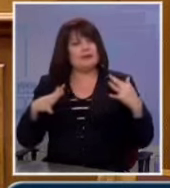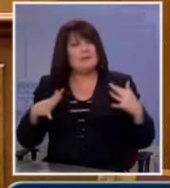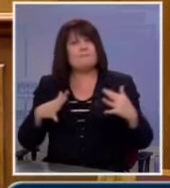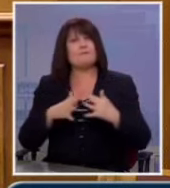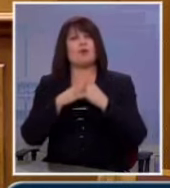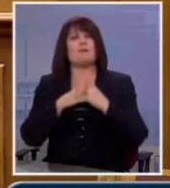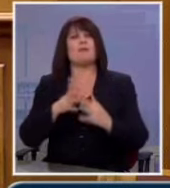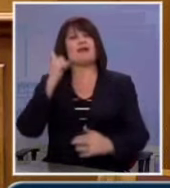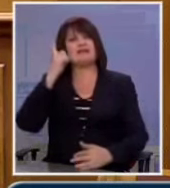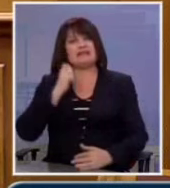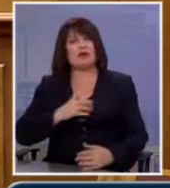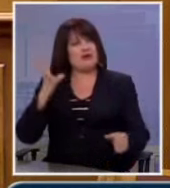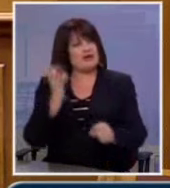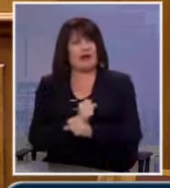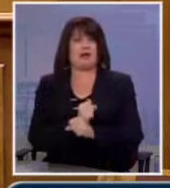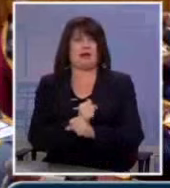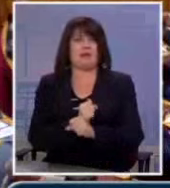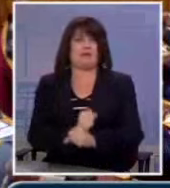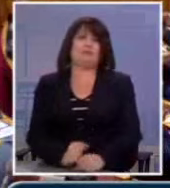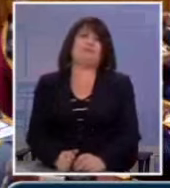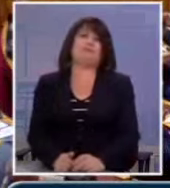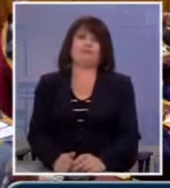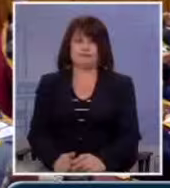και ξέρουμε να νικάμε.